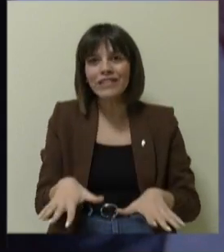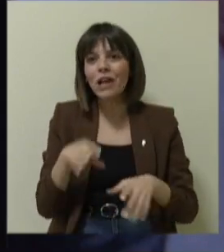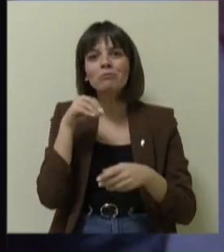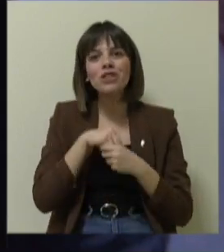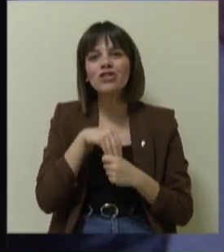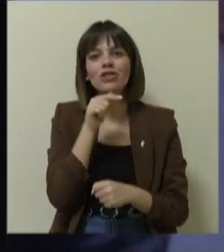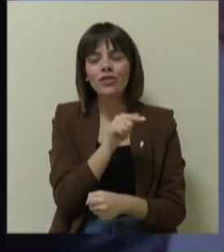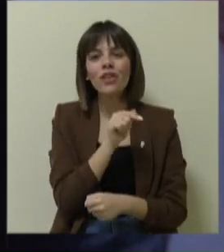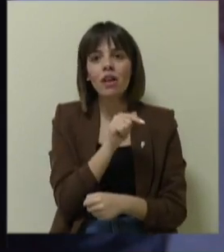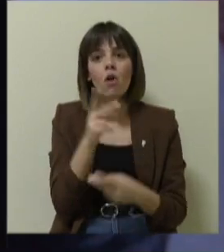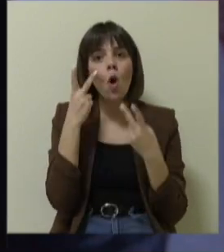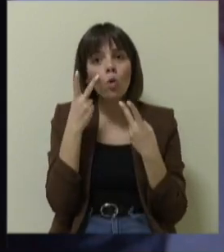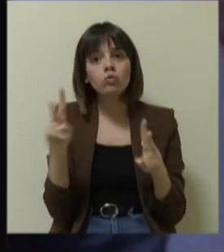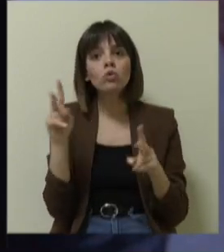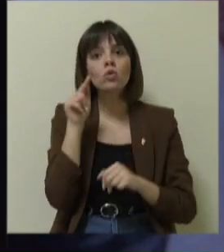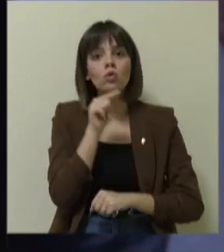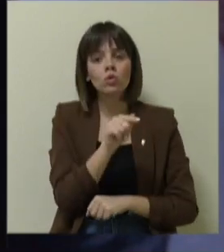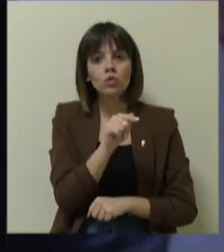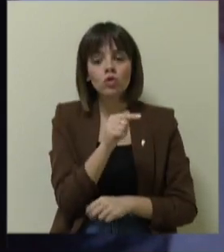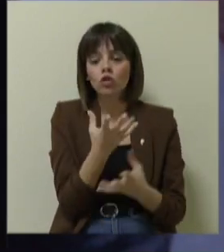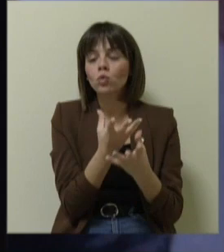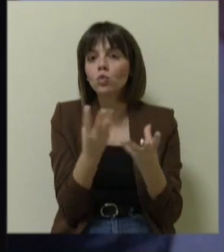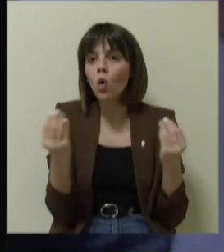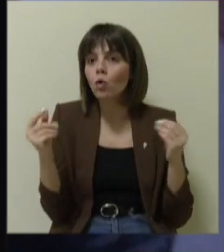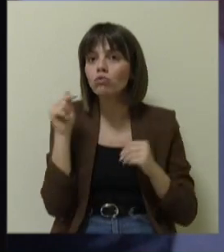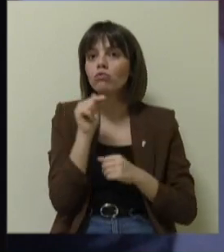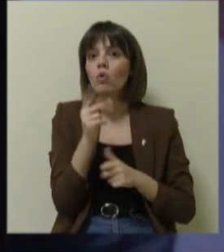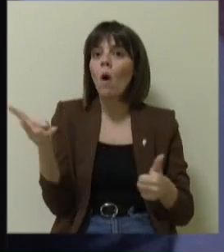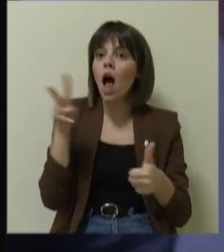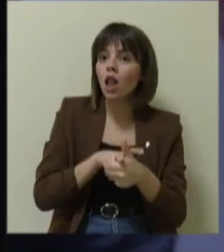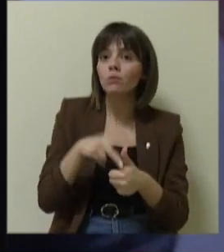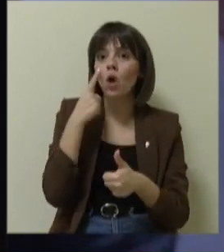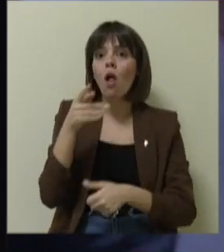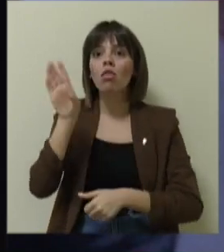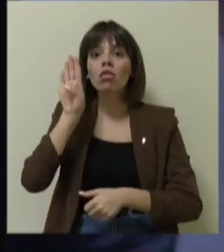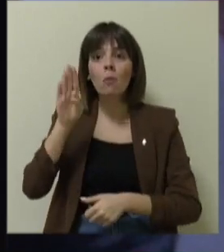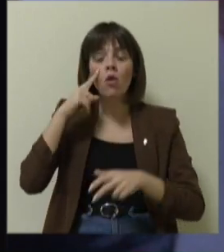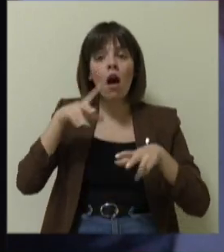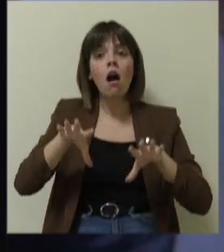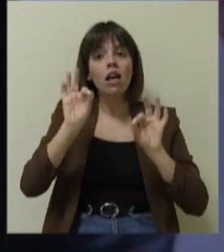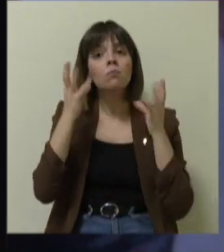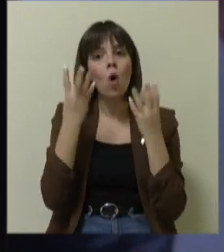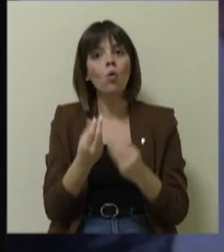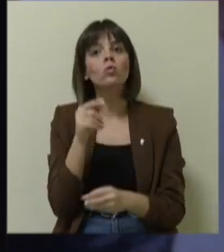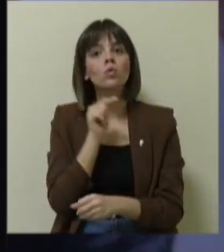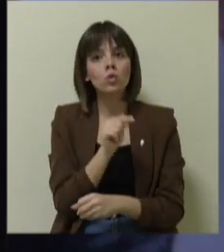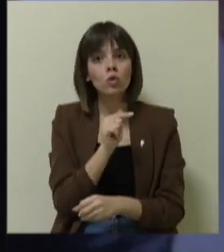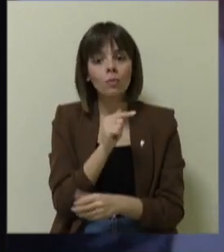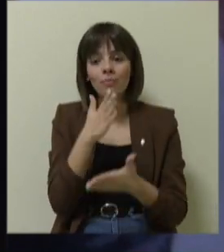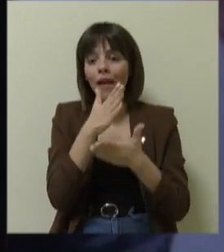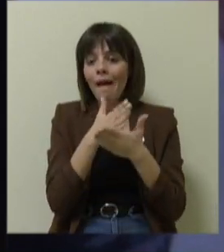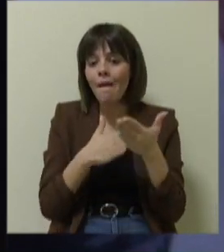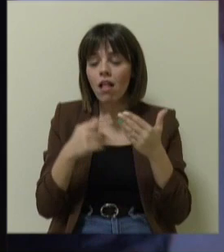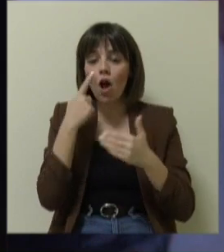altında özgürlükçü, çoğulcu ve katılımcı demokrasinin hakim olduğu, ehliyet